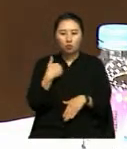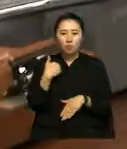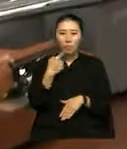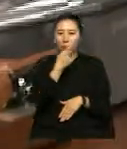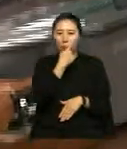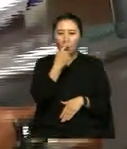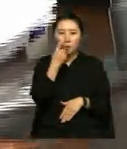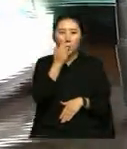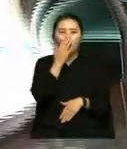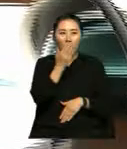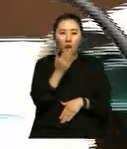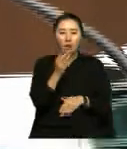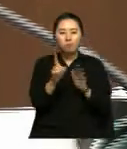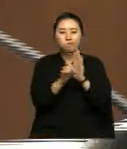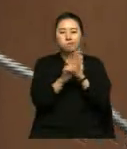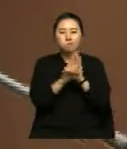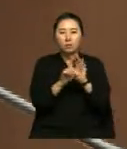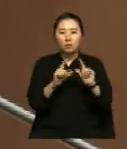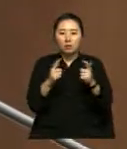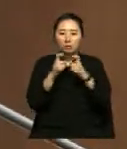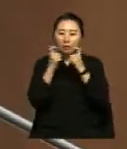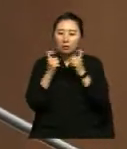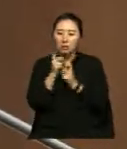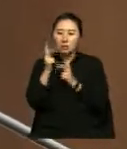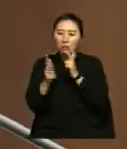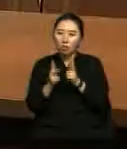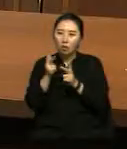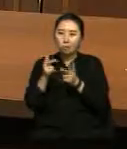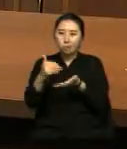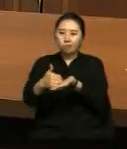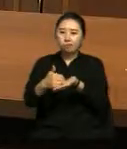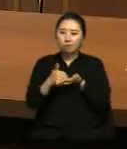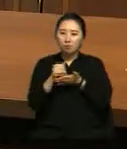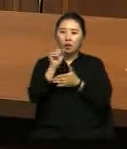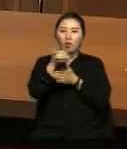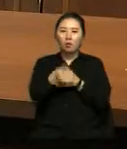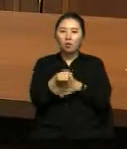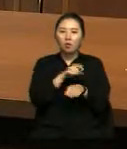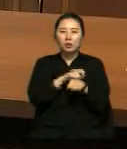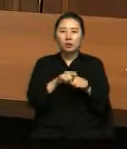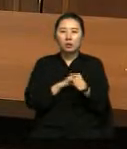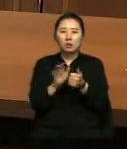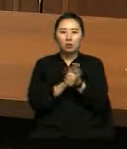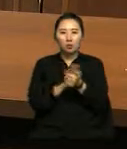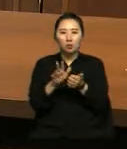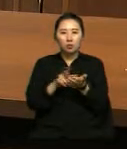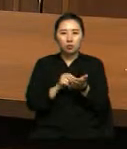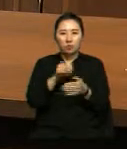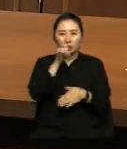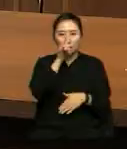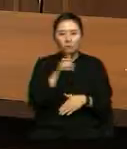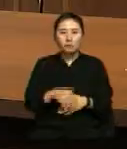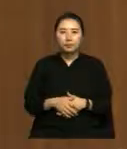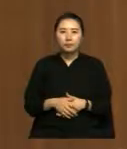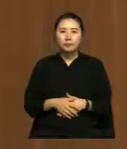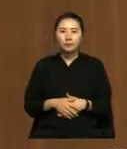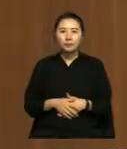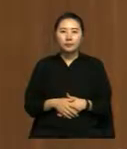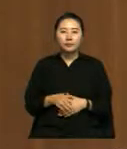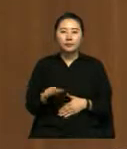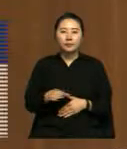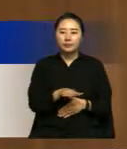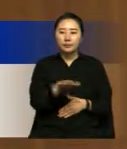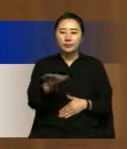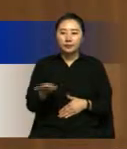수 있는데 공모가 아닌 민간 사업의 제안을 수용한 건 특혜 논란의 소지가 있다고 지적합니다.